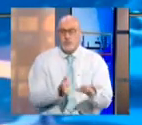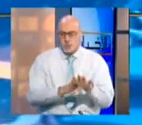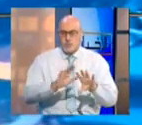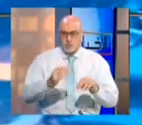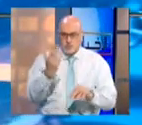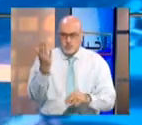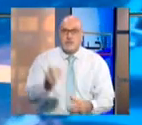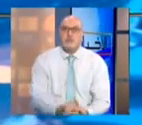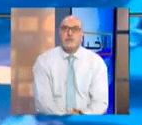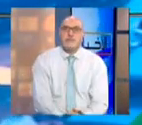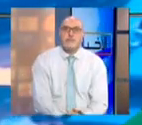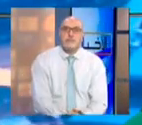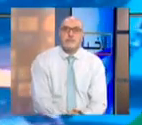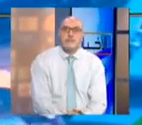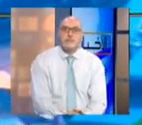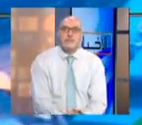هشام سعدودي: